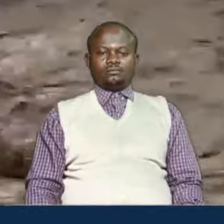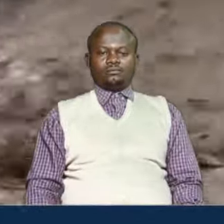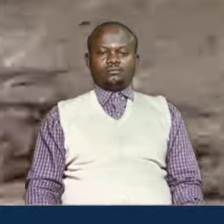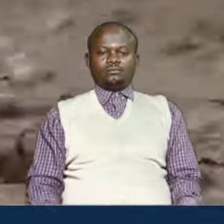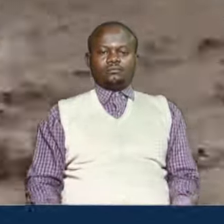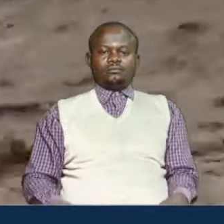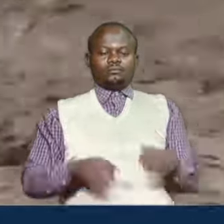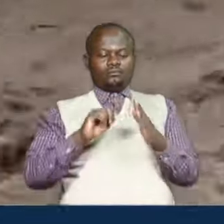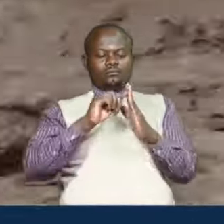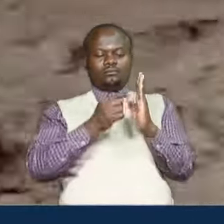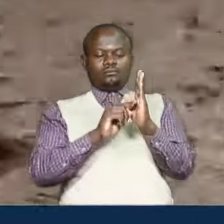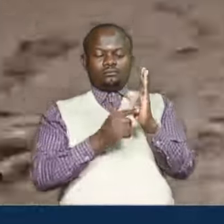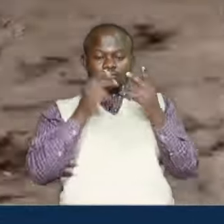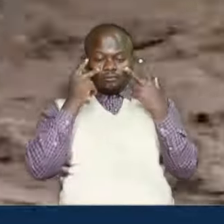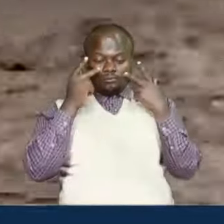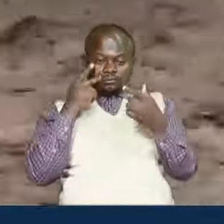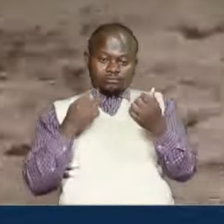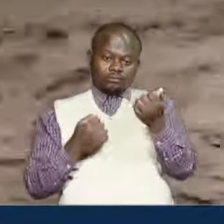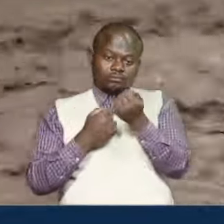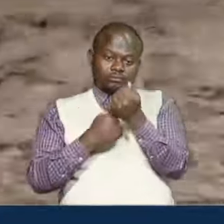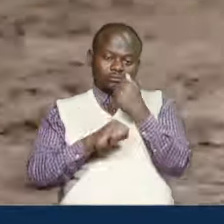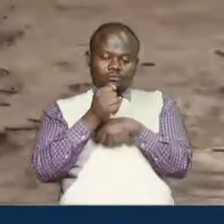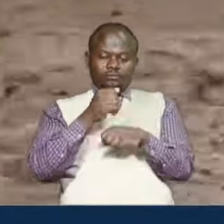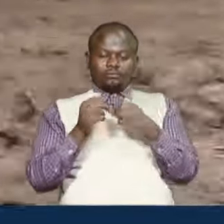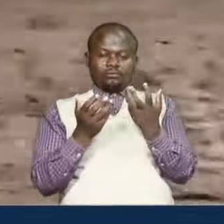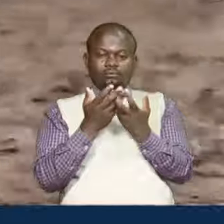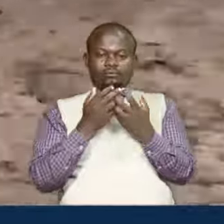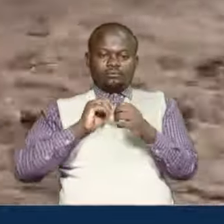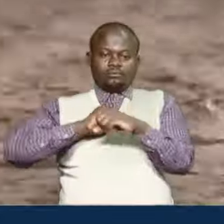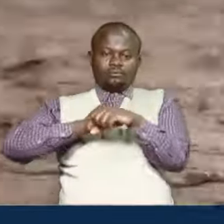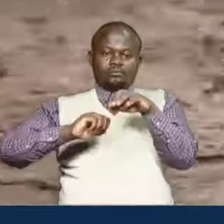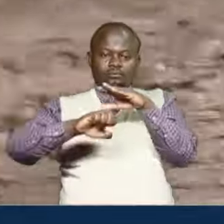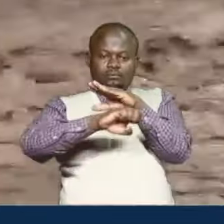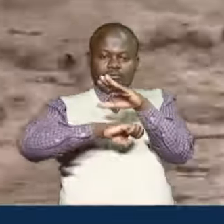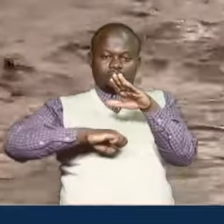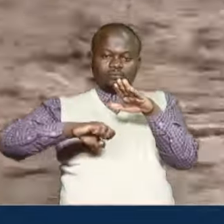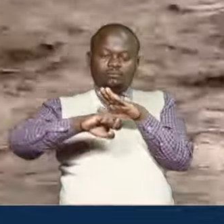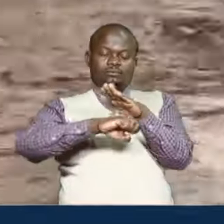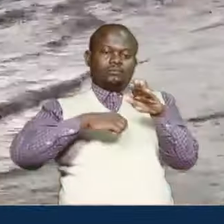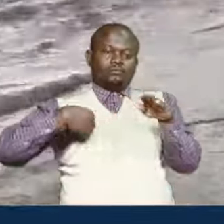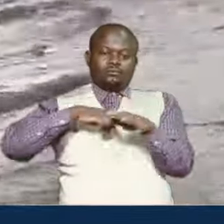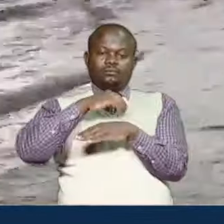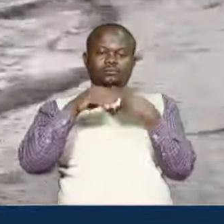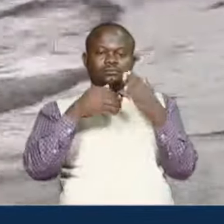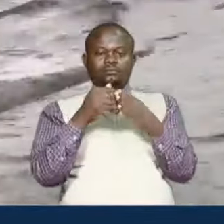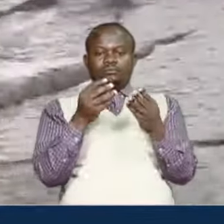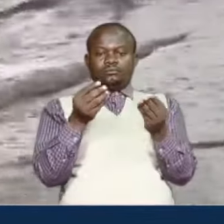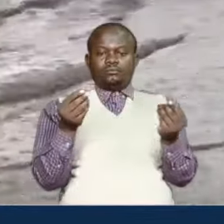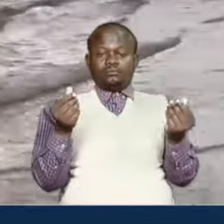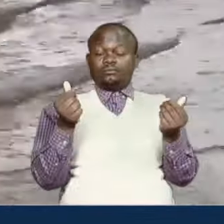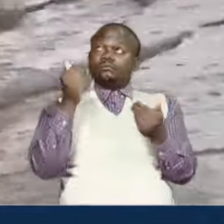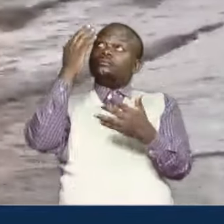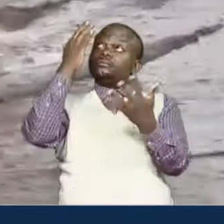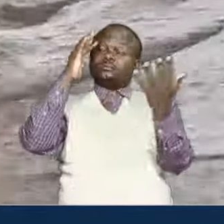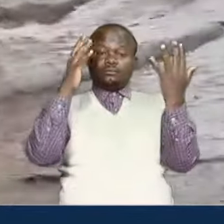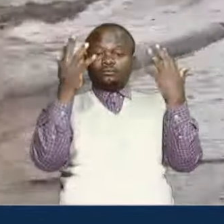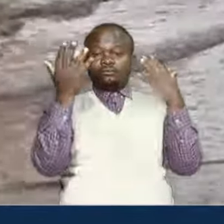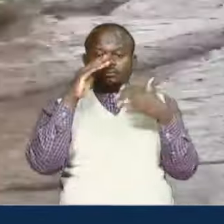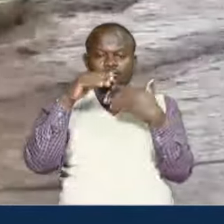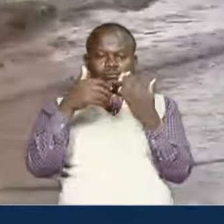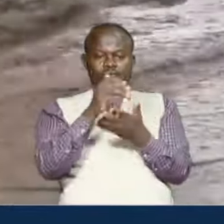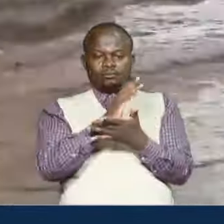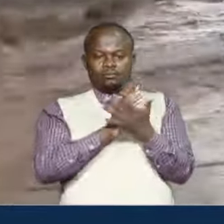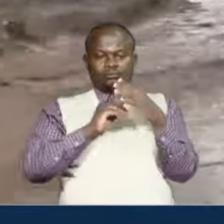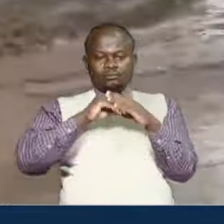Ingingo irebana no gutera inkunga ibikorwa bijyanye no kurengera ibidukikije, gukumira no guhangana n'ingaruka z'iyangirika ry'ihumana ry'ikirere ni zimwe mu